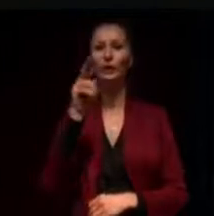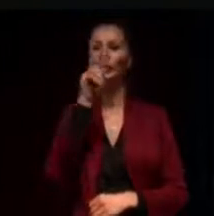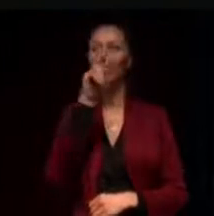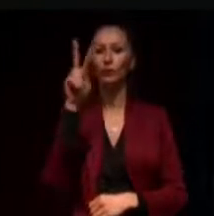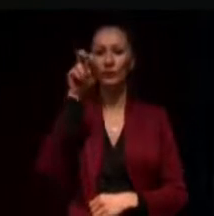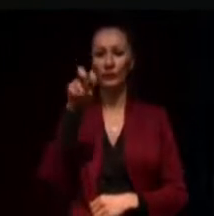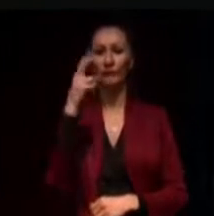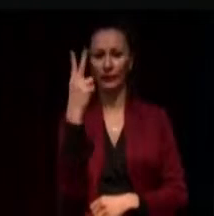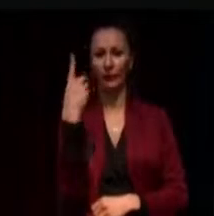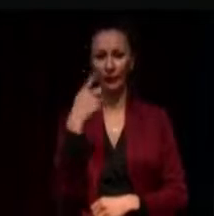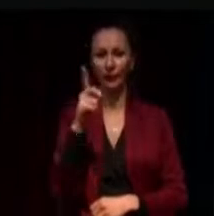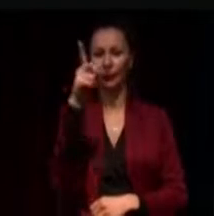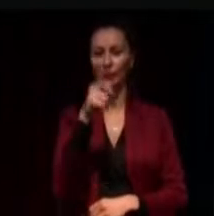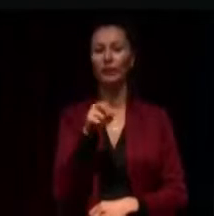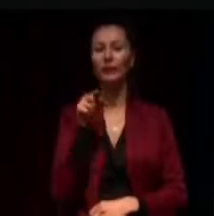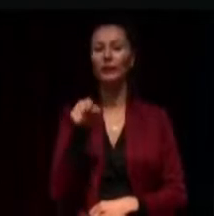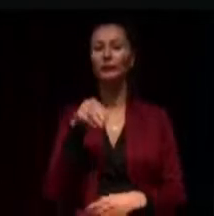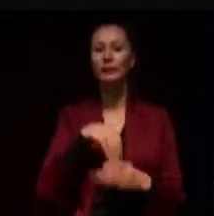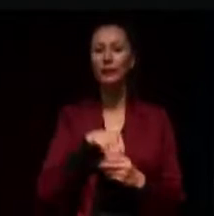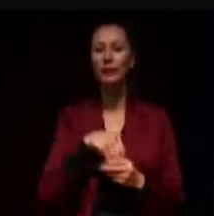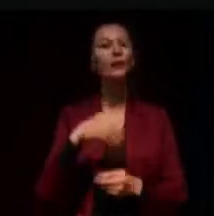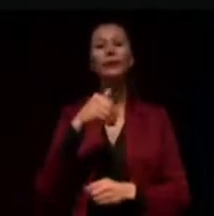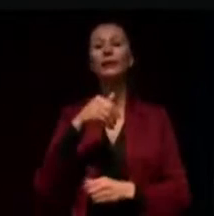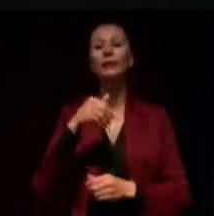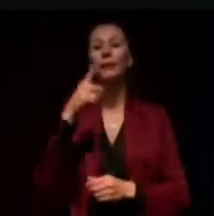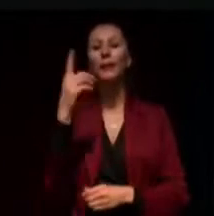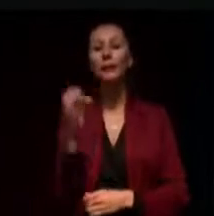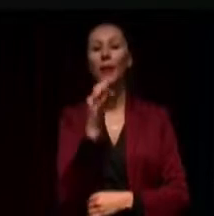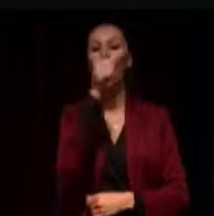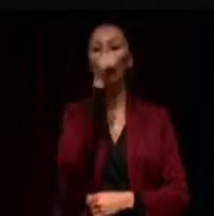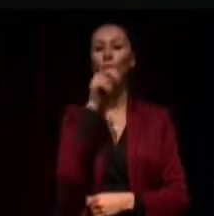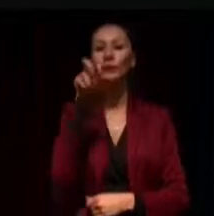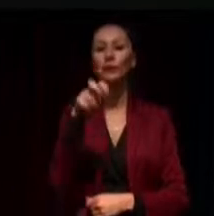709.282.000 lirayla bütçenin %8'i. Diğer hizmetler